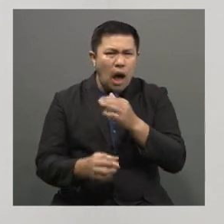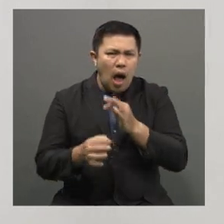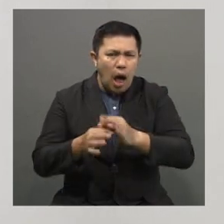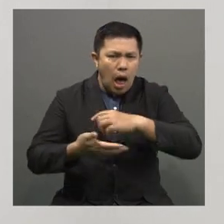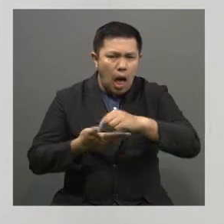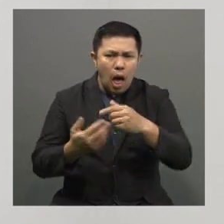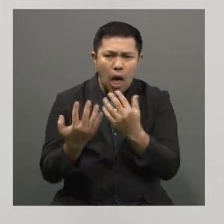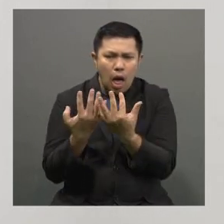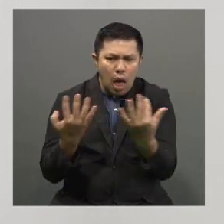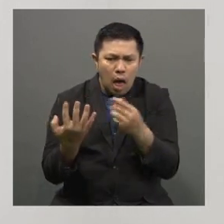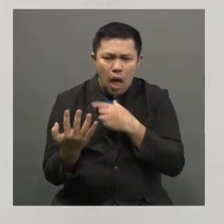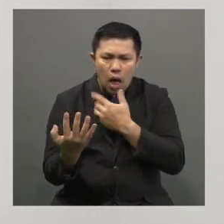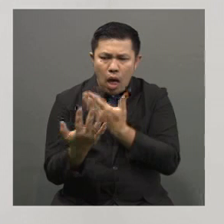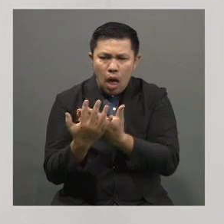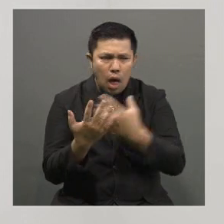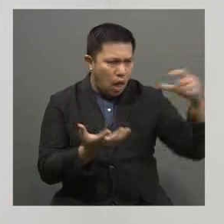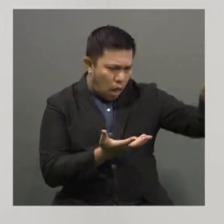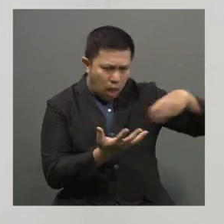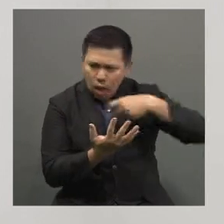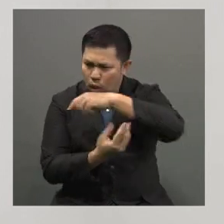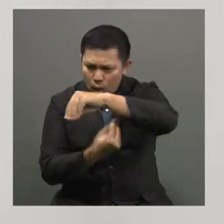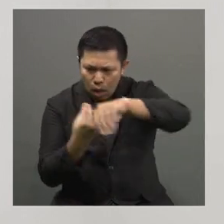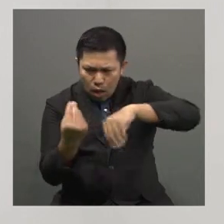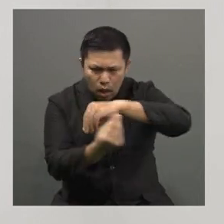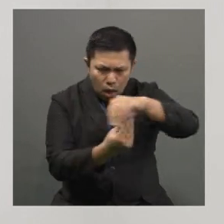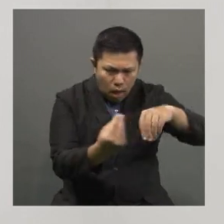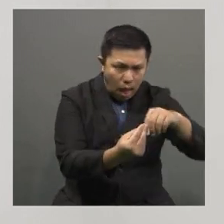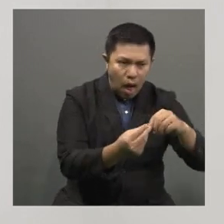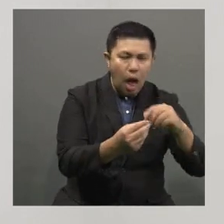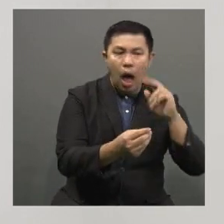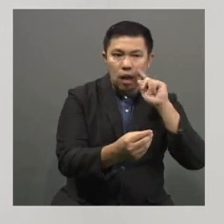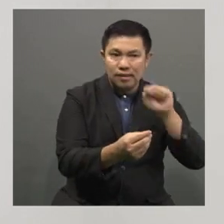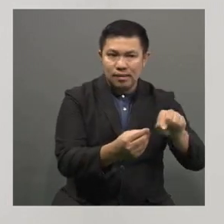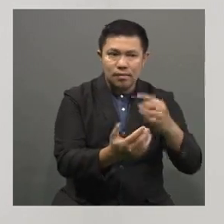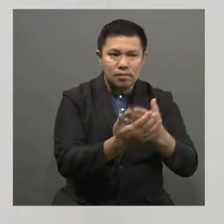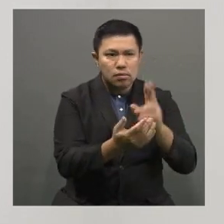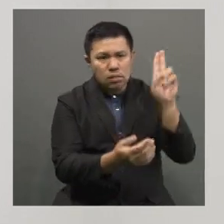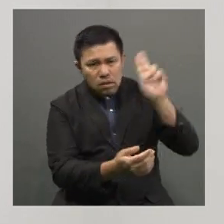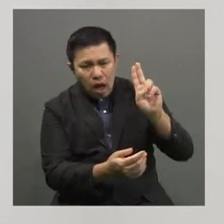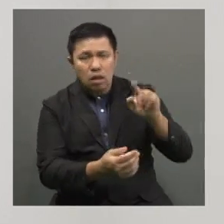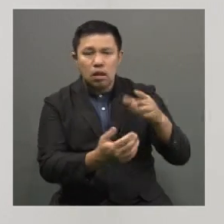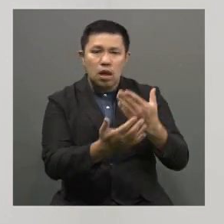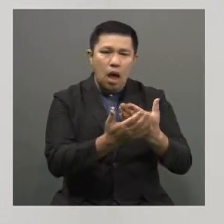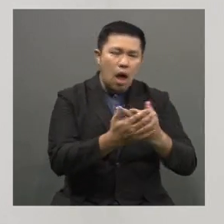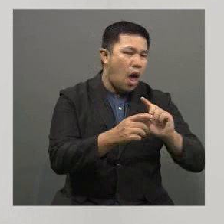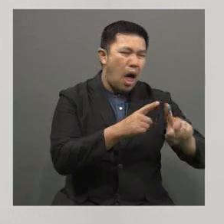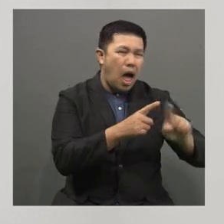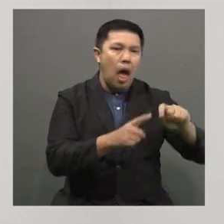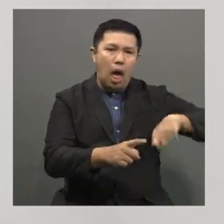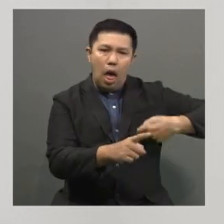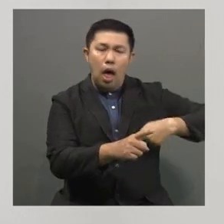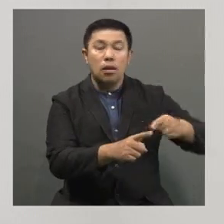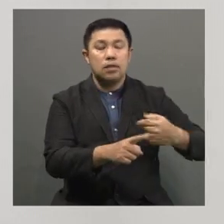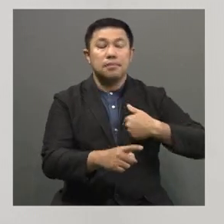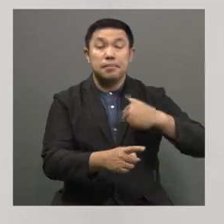ม้ามันก็ต่อกันไปทอดๆแล้วมันก็เส้นทางการเงินมันก็วกเข้ามาสู่คนๆนึงซึ่งก็เอาไปใช้เป็นค่าใช้จ่ายต่างๆค่าโนค่านี่บิ๊กโจ๊ก